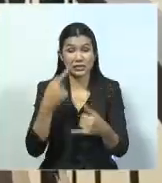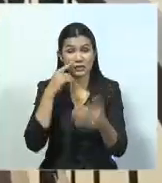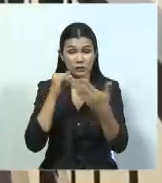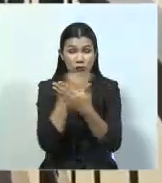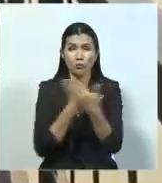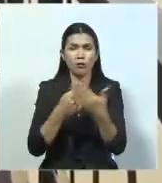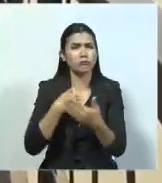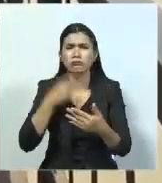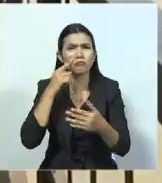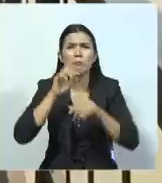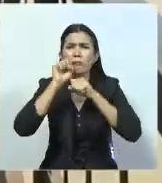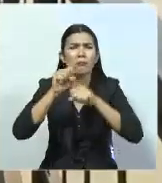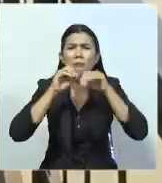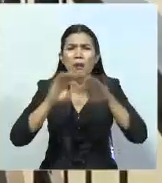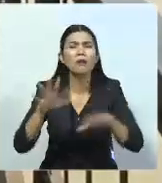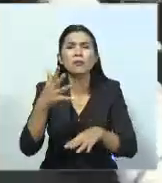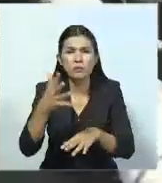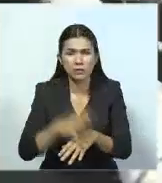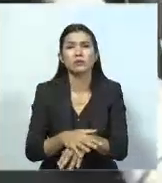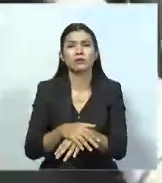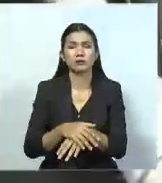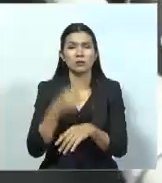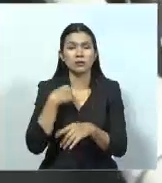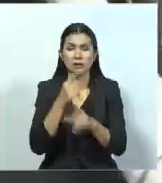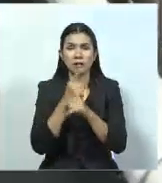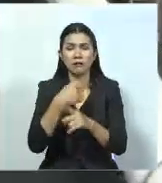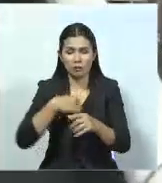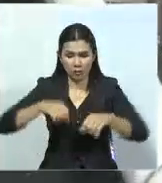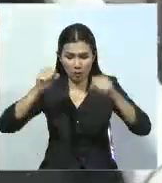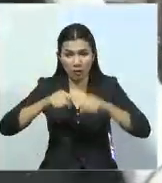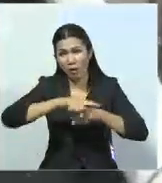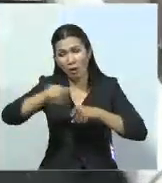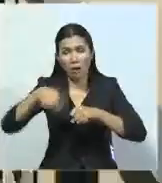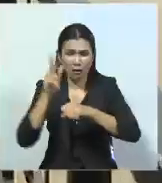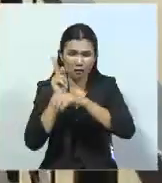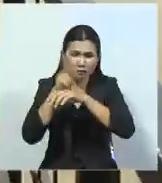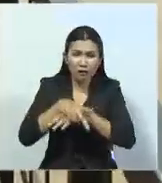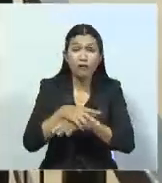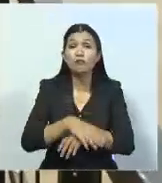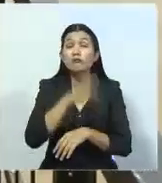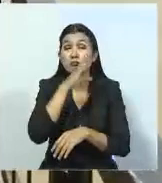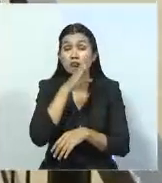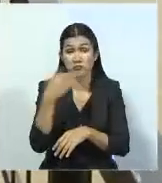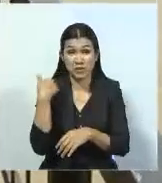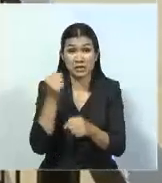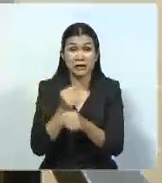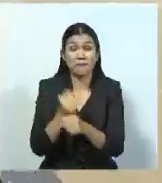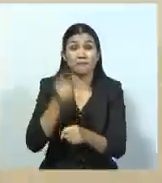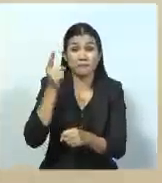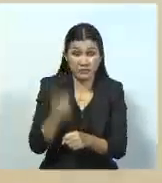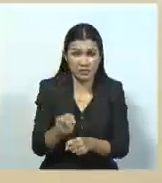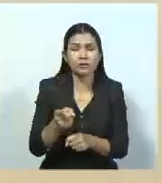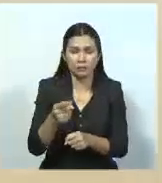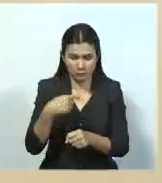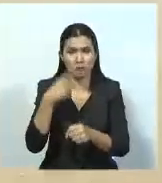างจังหวัดไม่ได้มีประกาศแจ้งเตือนหรือว่าข้อความใดๆตามที่มีการลงในโซเชียลมีเดียเลยหากมีการดำเนินการจริงๆแล้วก็